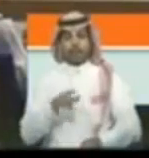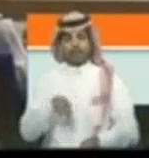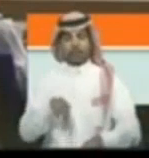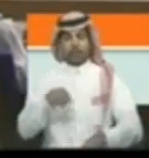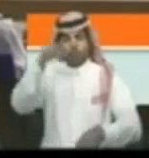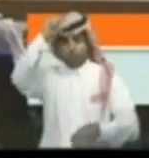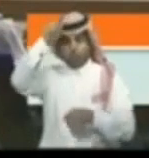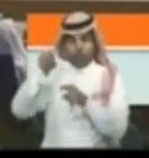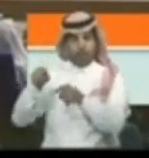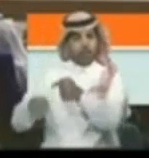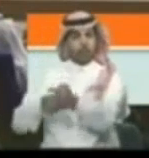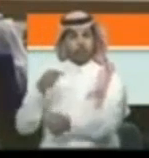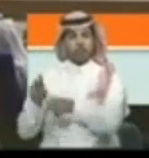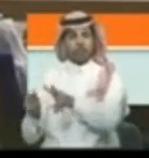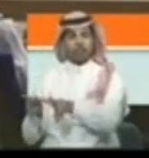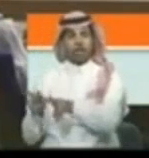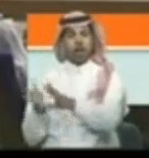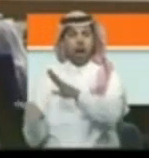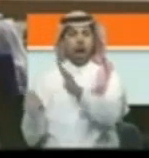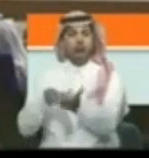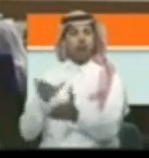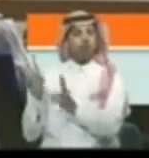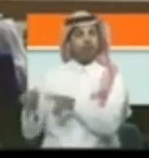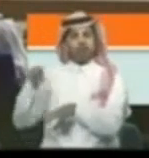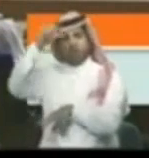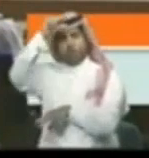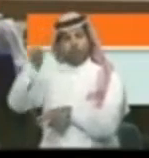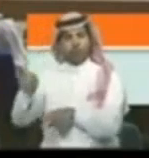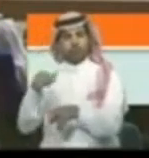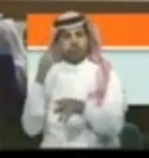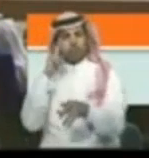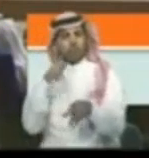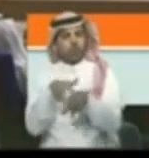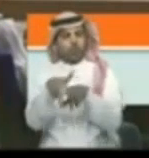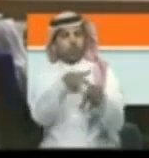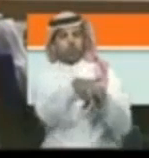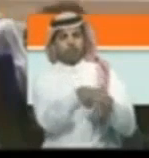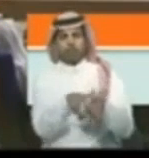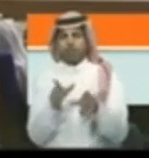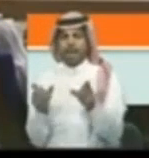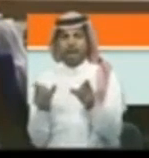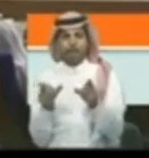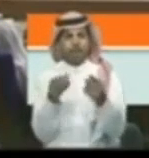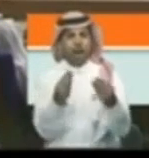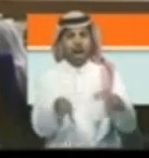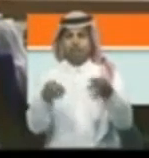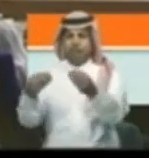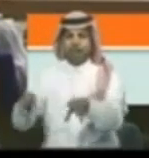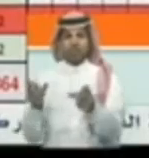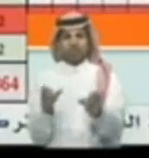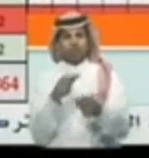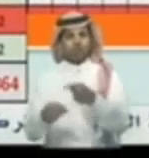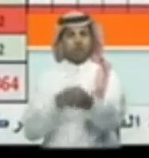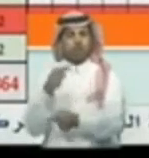فيه الميليشيات الحوثية بالانقلاب على مفاصل الدولة وتهديد الأمن الإقليمي والدولي واستمرار العمليات